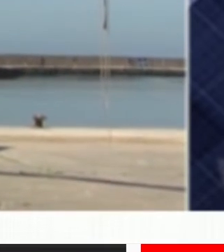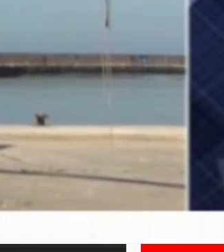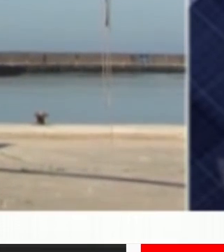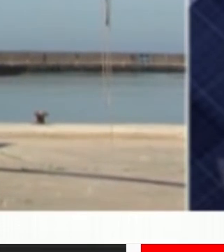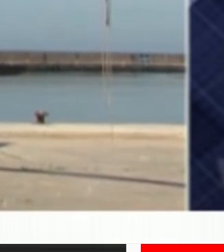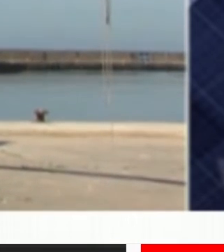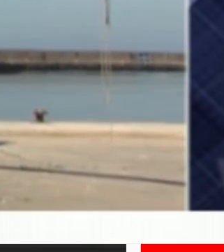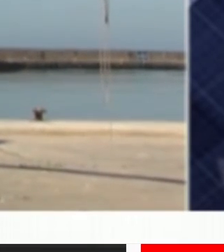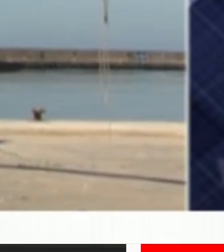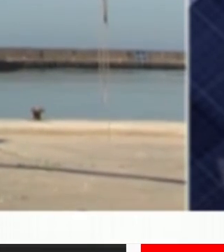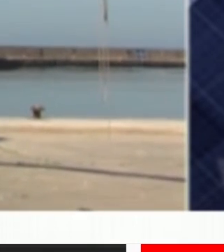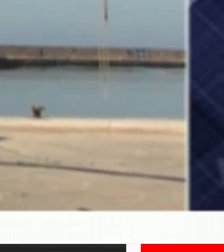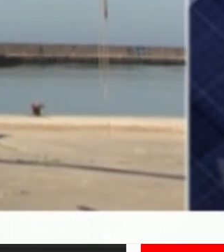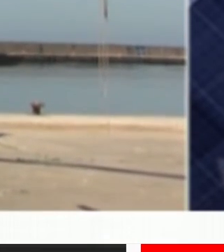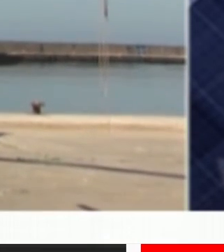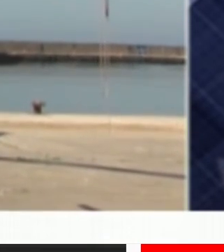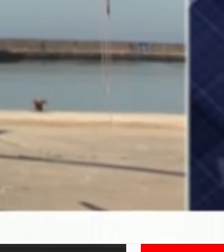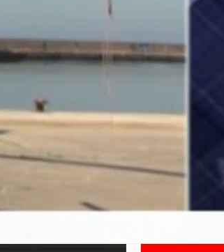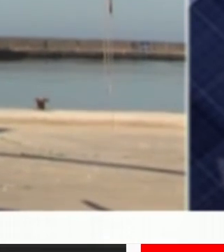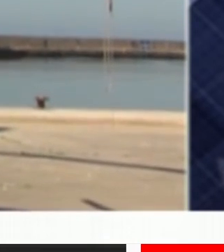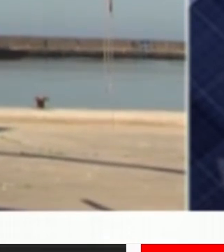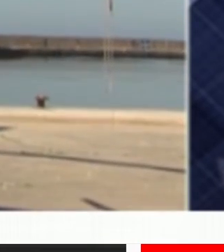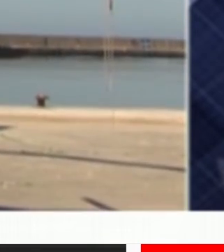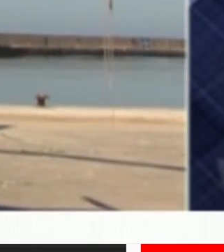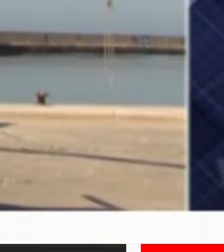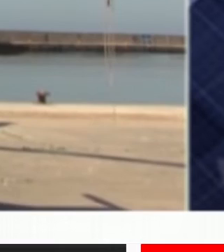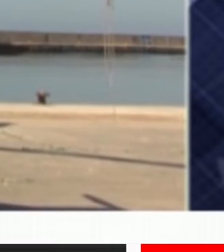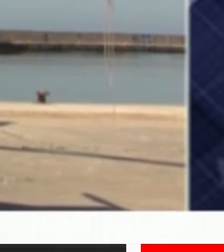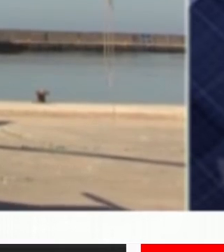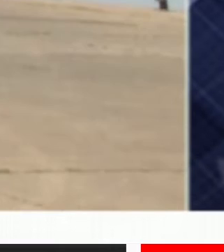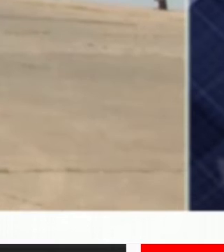Πριν λίγες μέρες σε ομιλίο του Αμερικανός